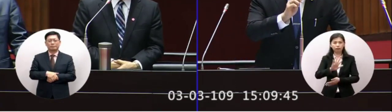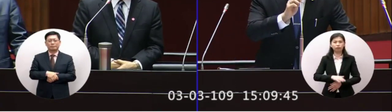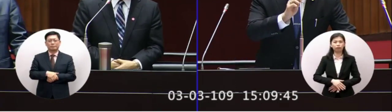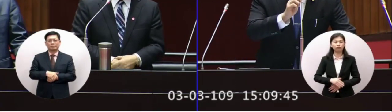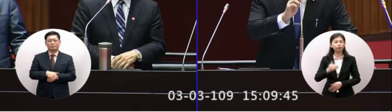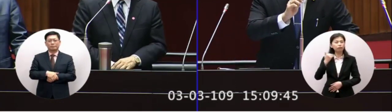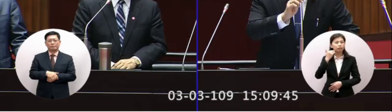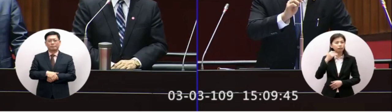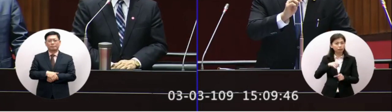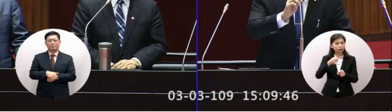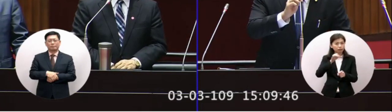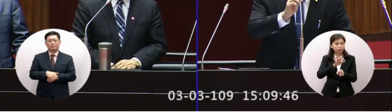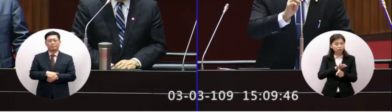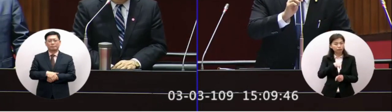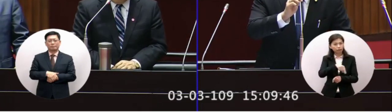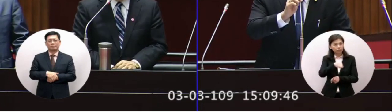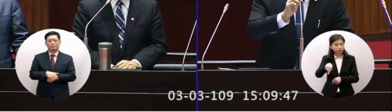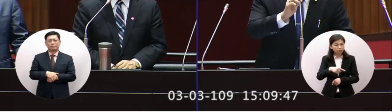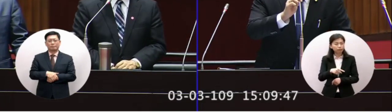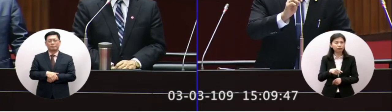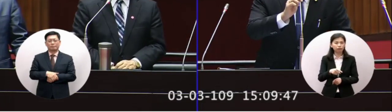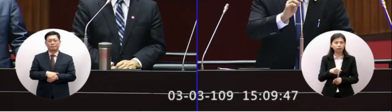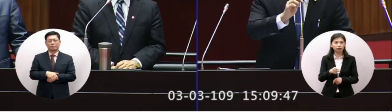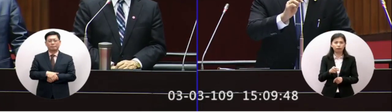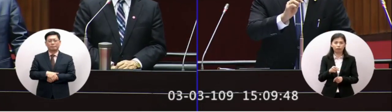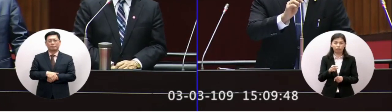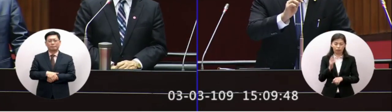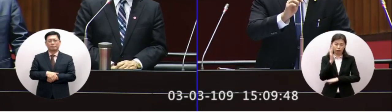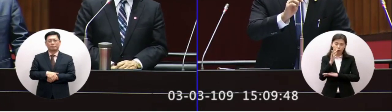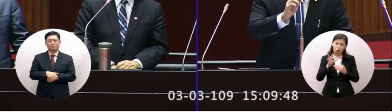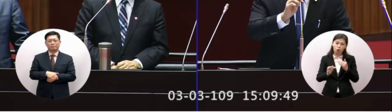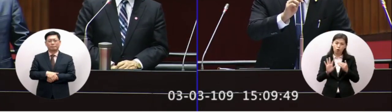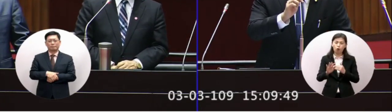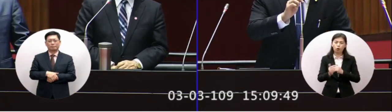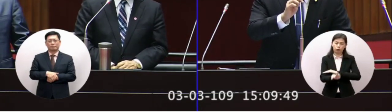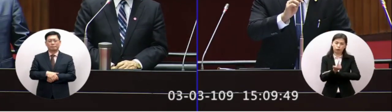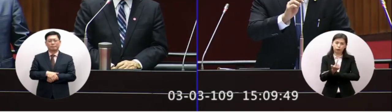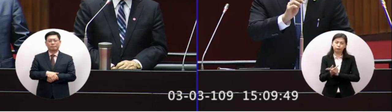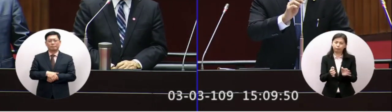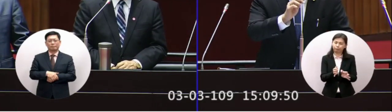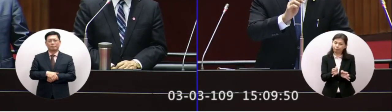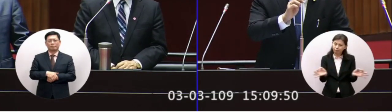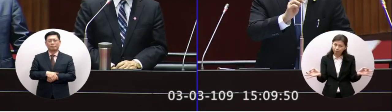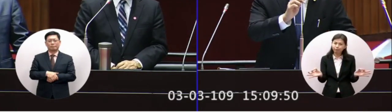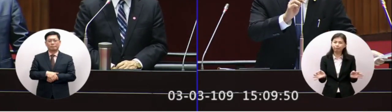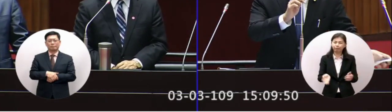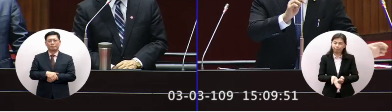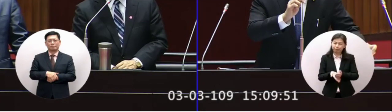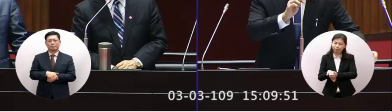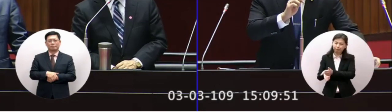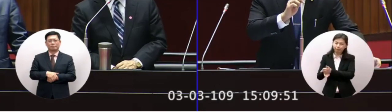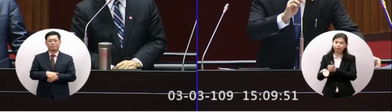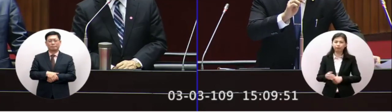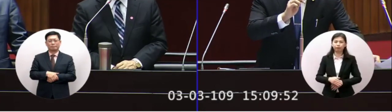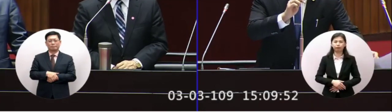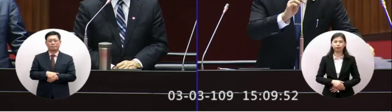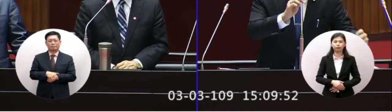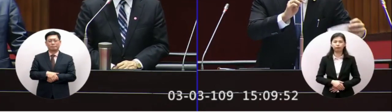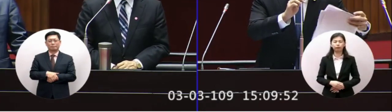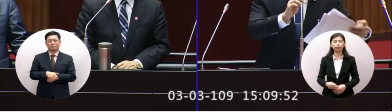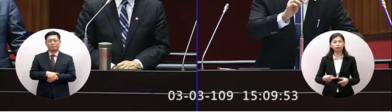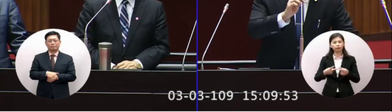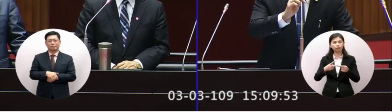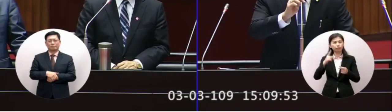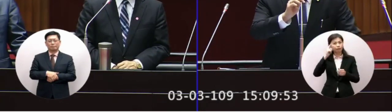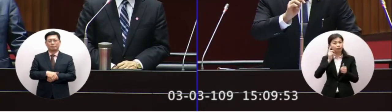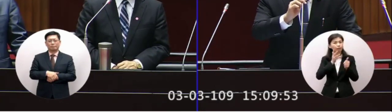果有相关的奖励津贴其实我们可以赶快这样子加速的来提升我们前线士气这样。第二个部